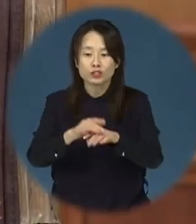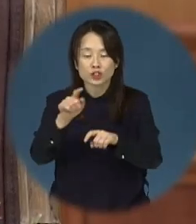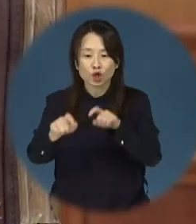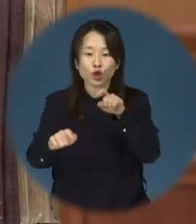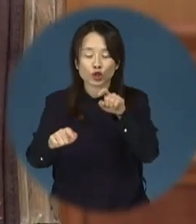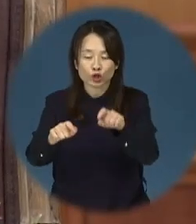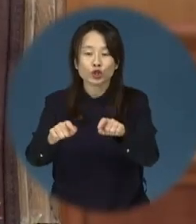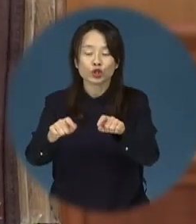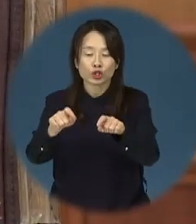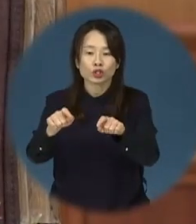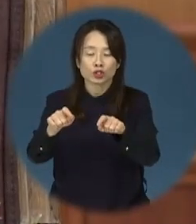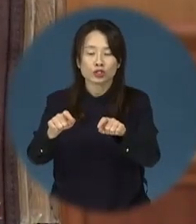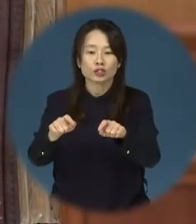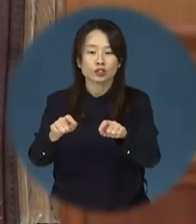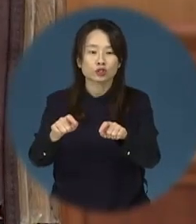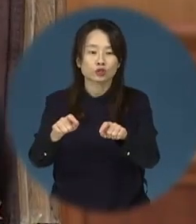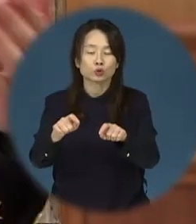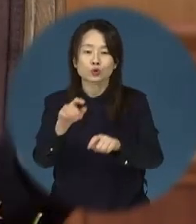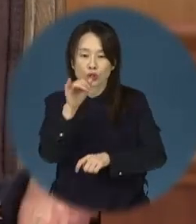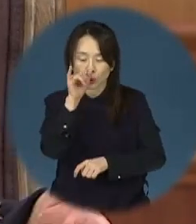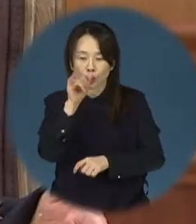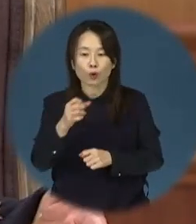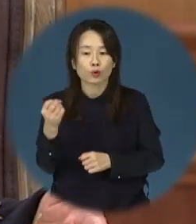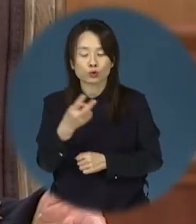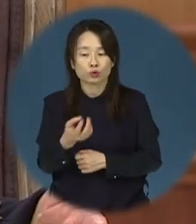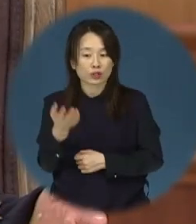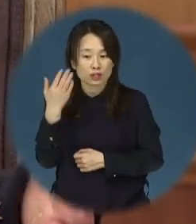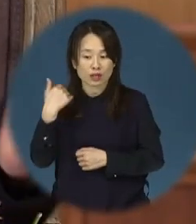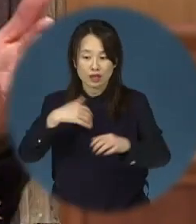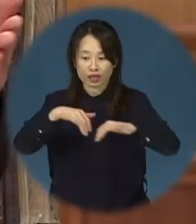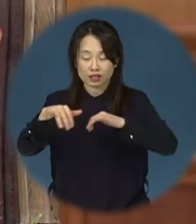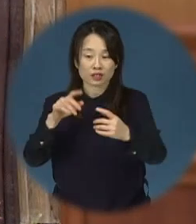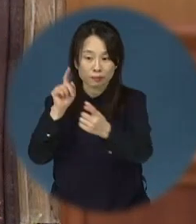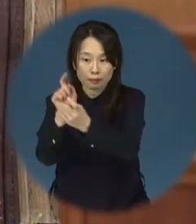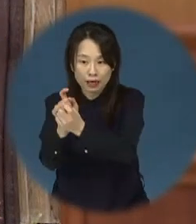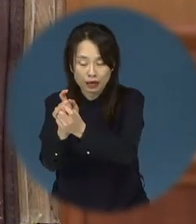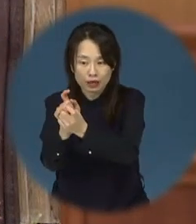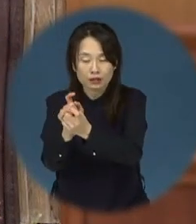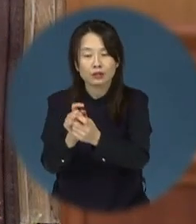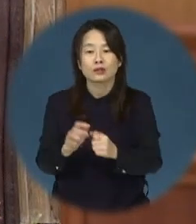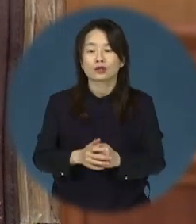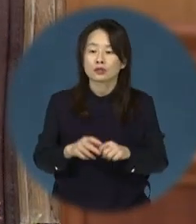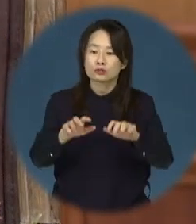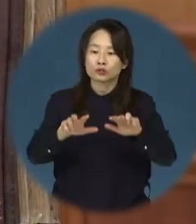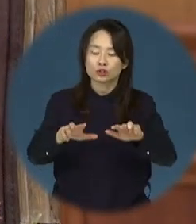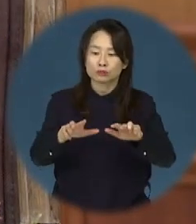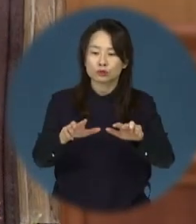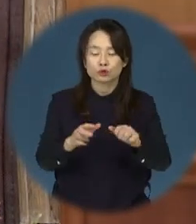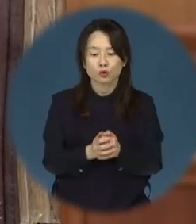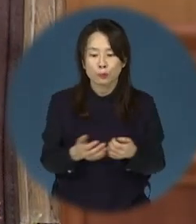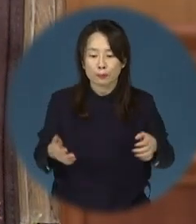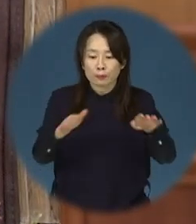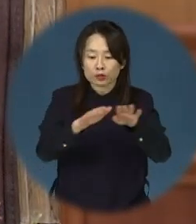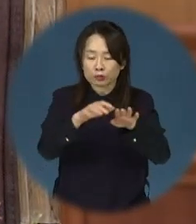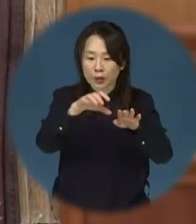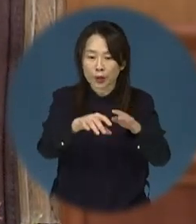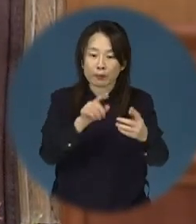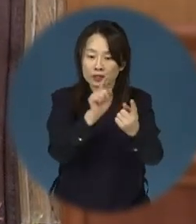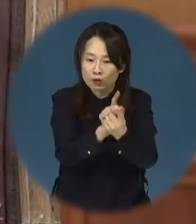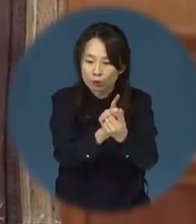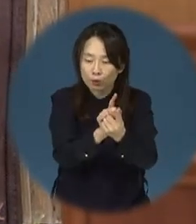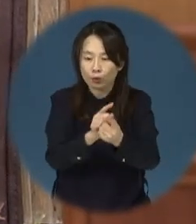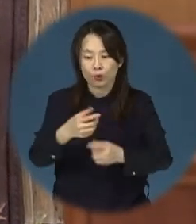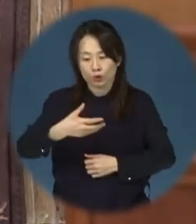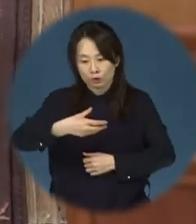실천적으로 저희 환자들 자체가 옛날에 길에서 만났다가 이제 뭐 보호일종 만들고 그다음에 이제 임대주택 들어가는